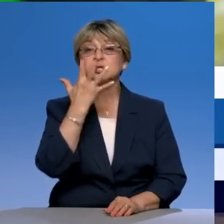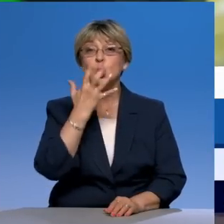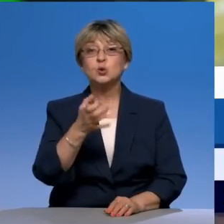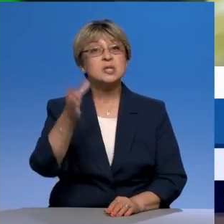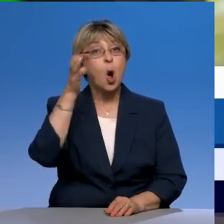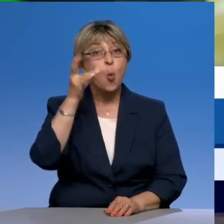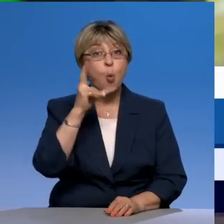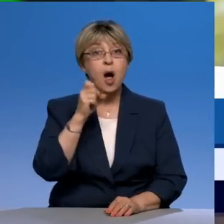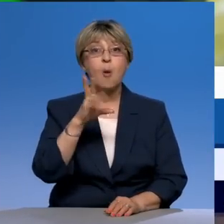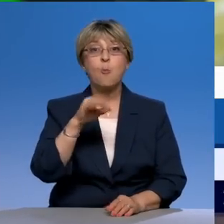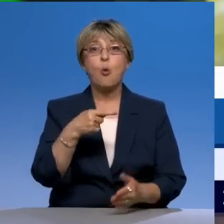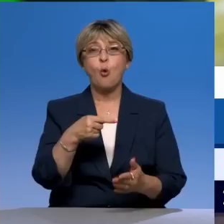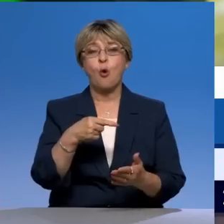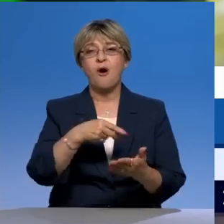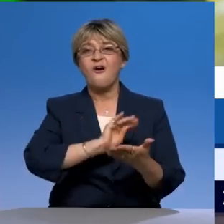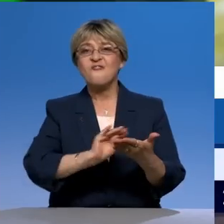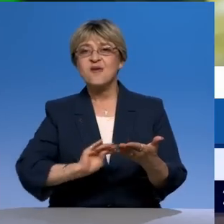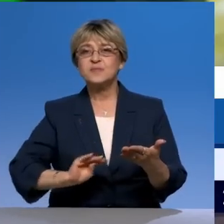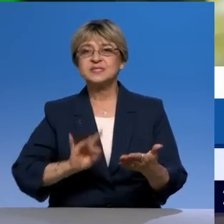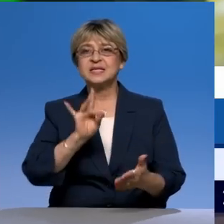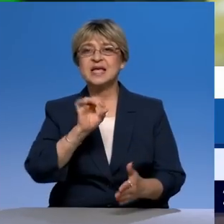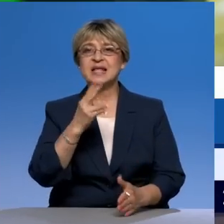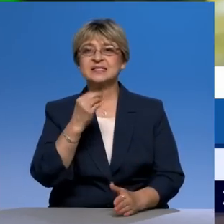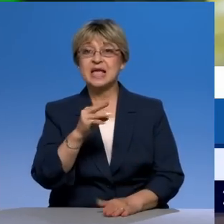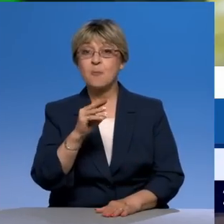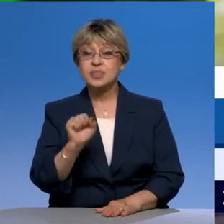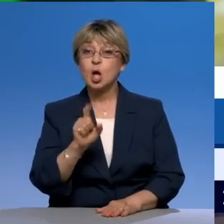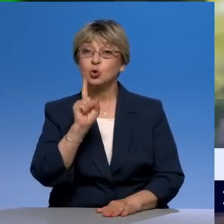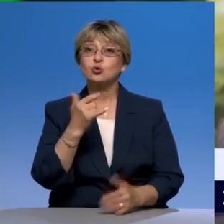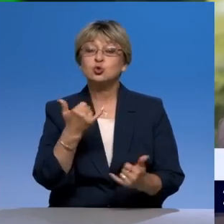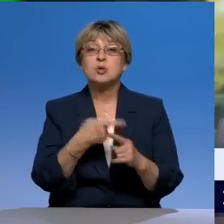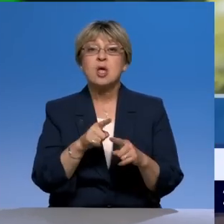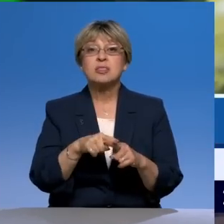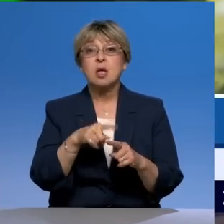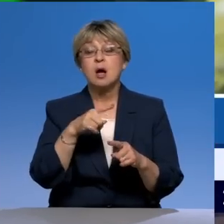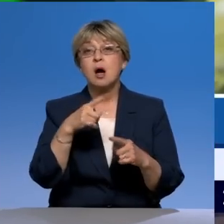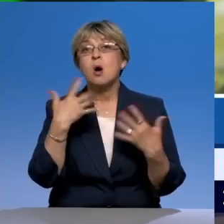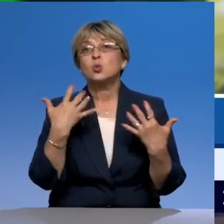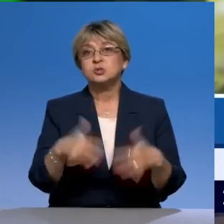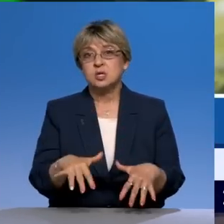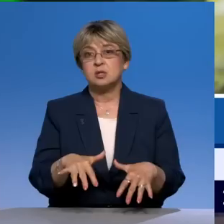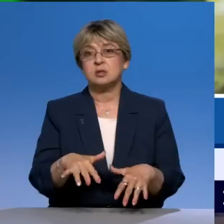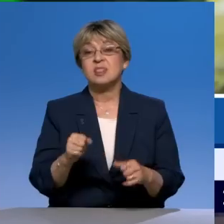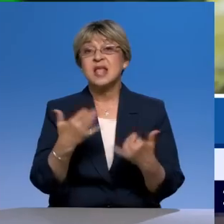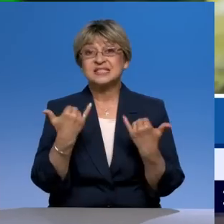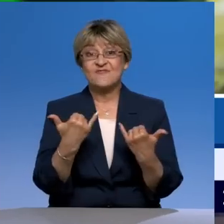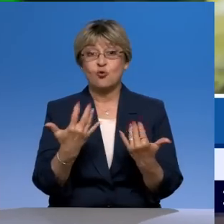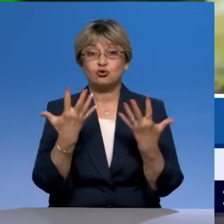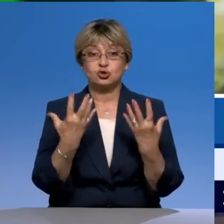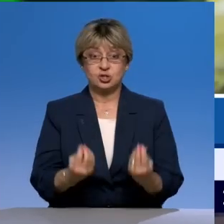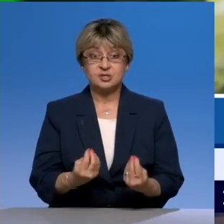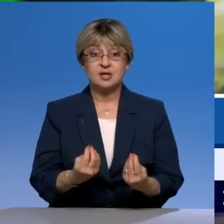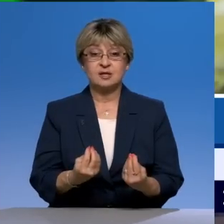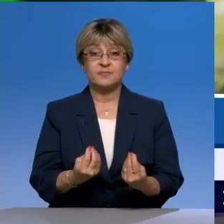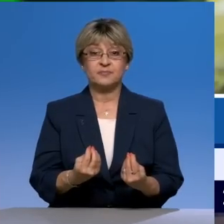наука по выписке рецептурных бланков, то сегодня это утеряно, и на сегодняшний день, вот, вы знаете, видите, даже